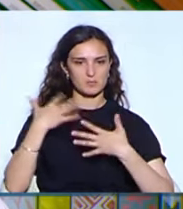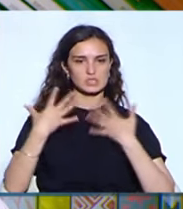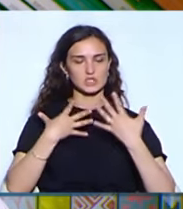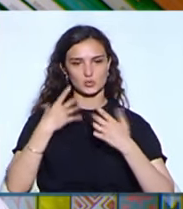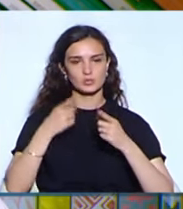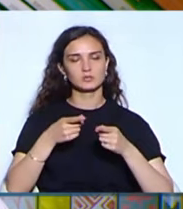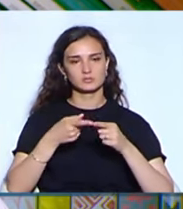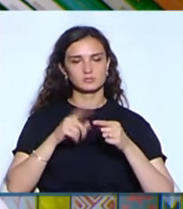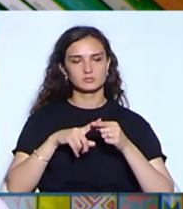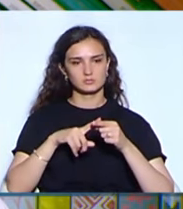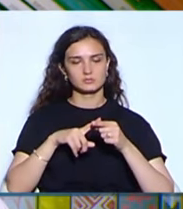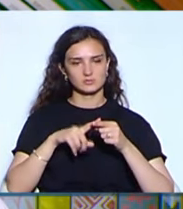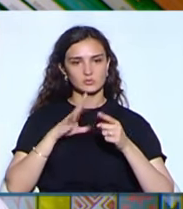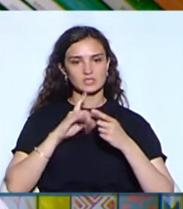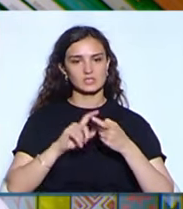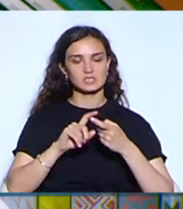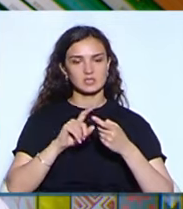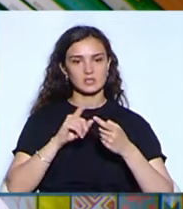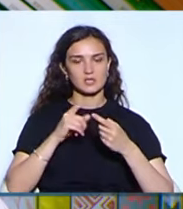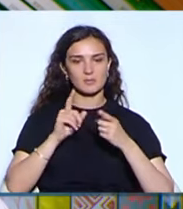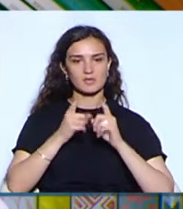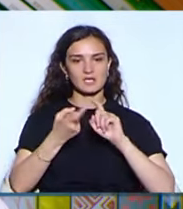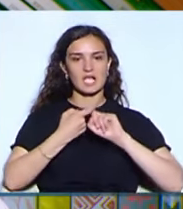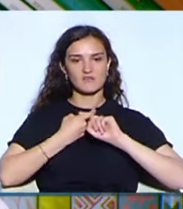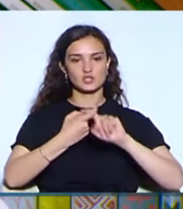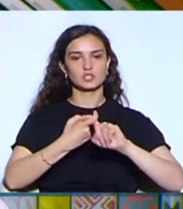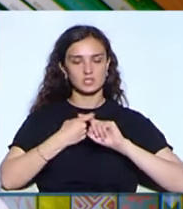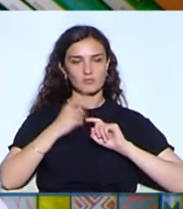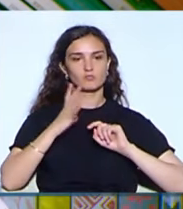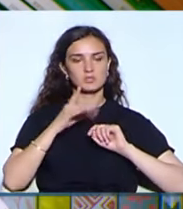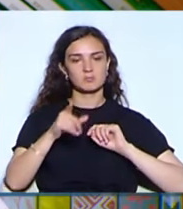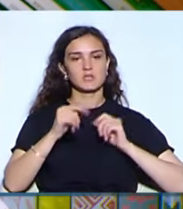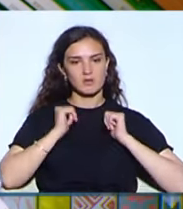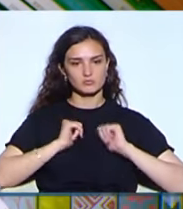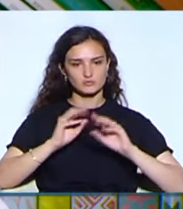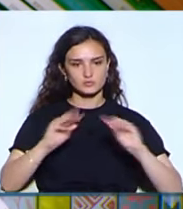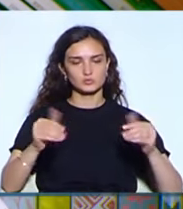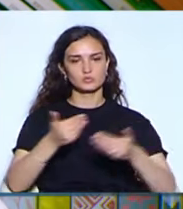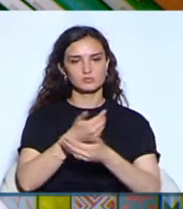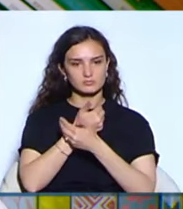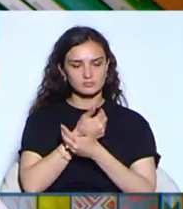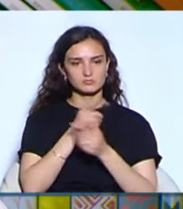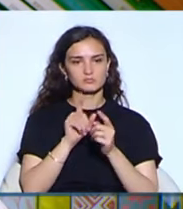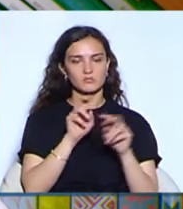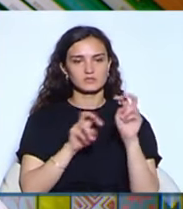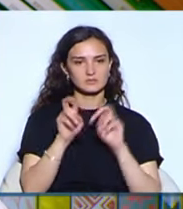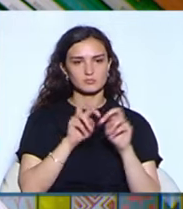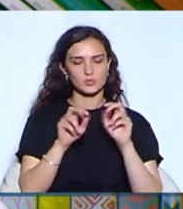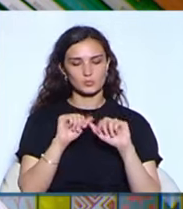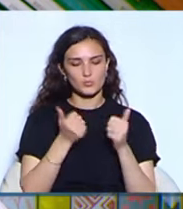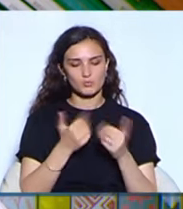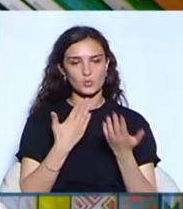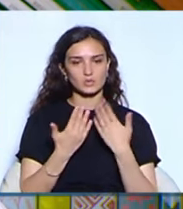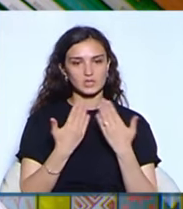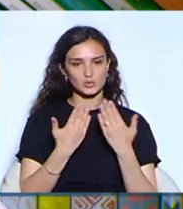ემოციური უკუ კავშირი გქონდეს, უფრო ახლო ვიყოთ მასთან, უფრო დავამშვიდოთ, მოძებნოთ ის სტილი ურთიერთობის,